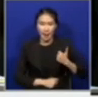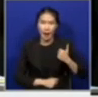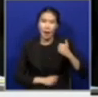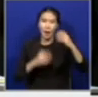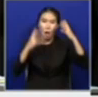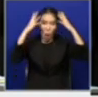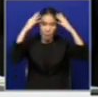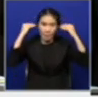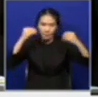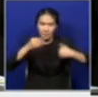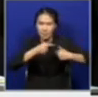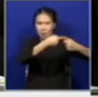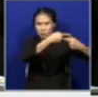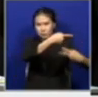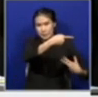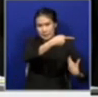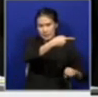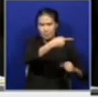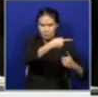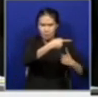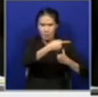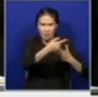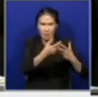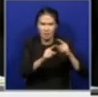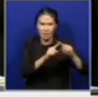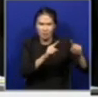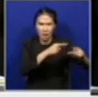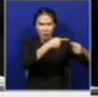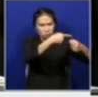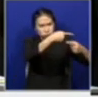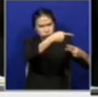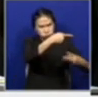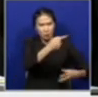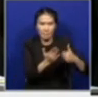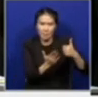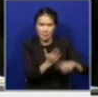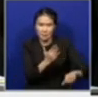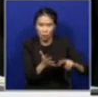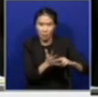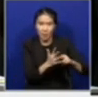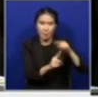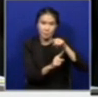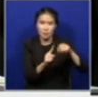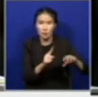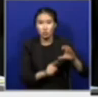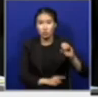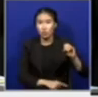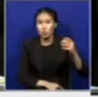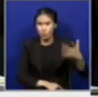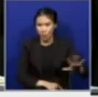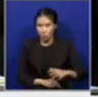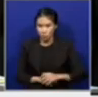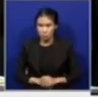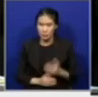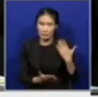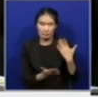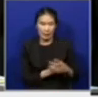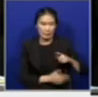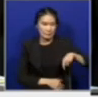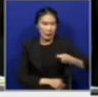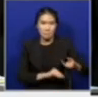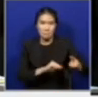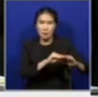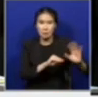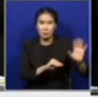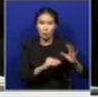หรัฐและมูลค่านี้ก็เป็นมูลค่าที่ประเทศไทยเป็นฝ่ายได้ดุลการค้าอยู่แล้วค่ะและสินค้าที่ไทยส่งออกไปยังแคนาดาและเม็ก